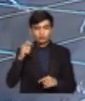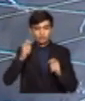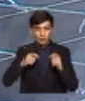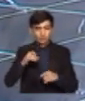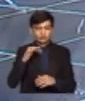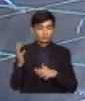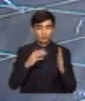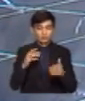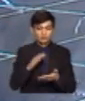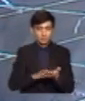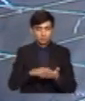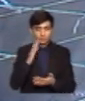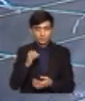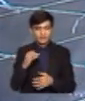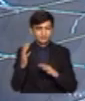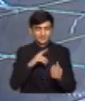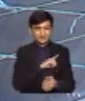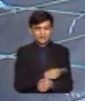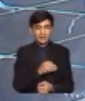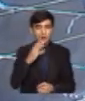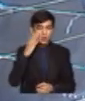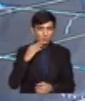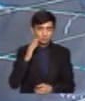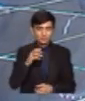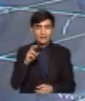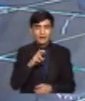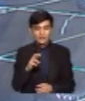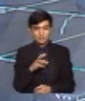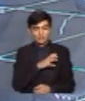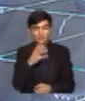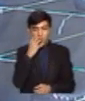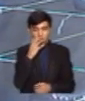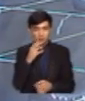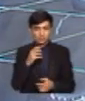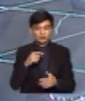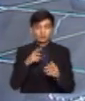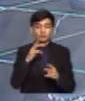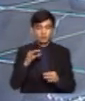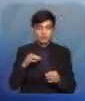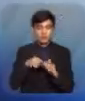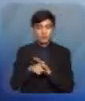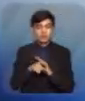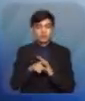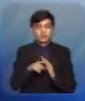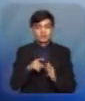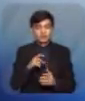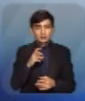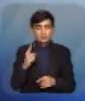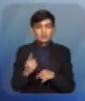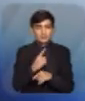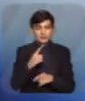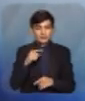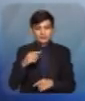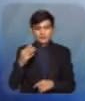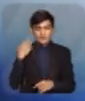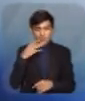бураны шквальный ветер и сильный гололед январь выдался намного теплее средних многолетних показателей и впервые за